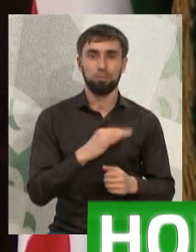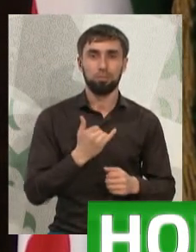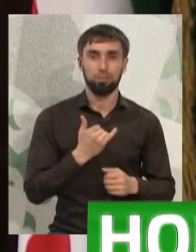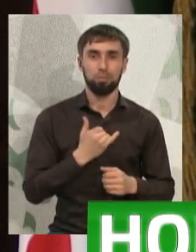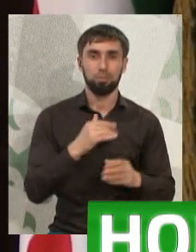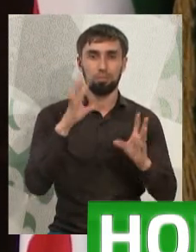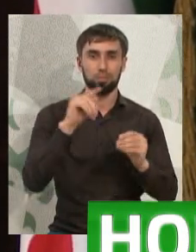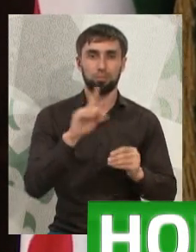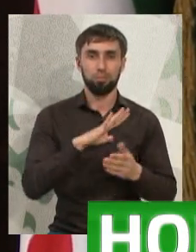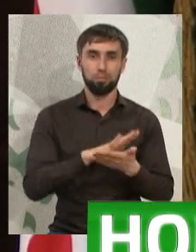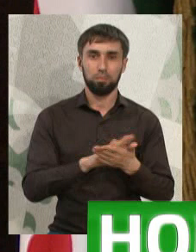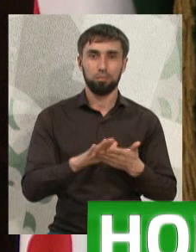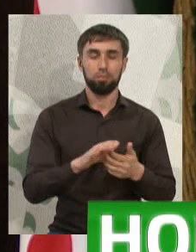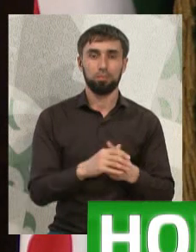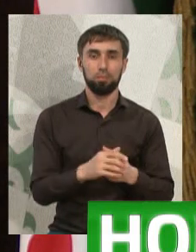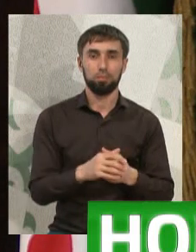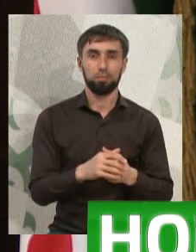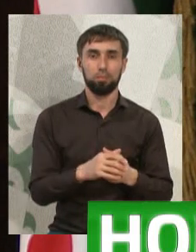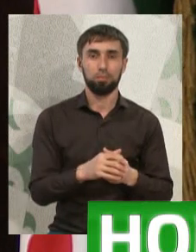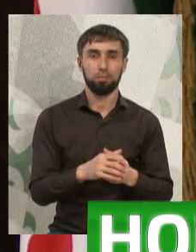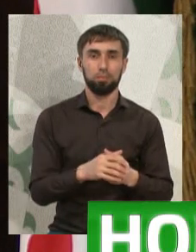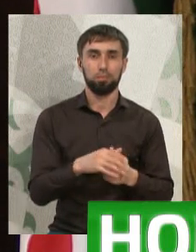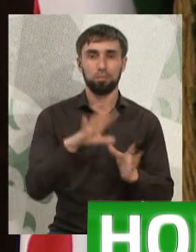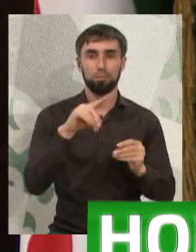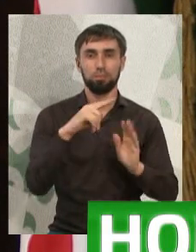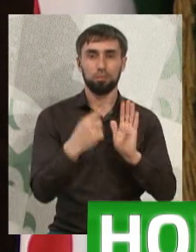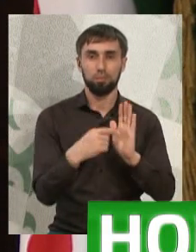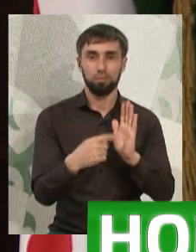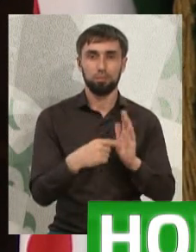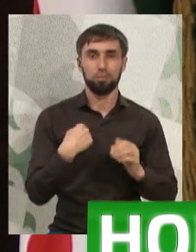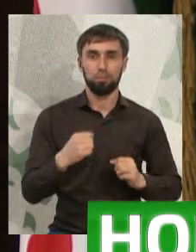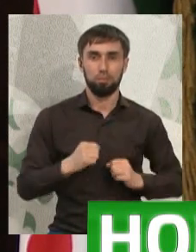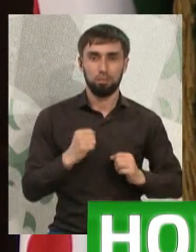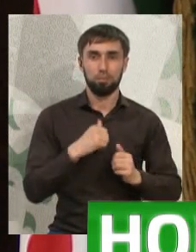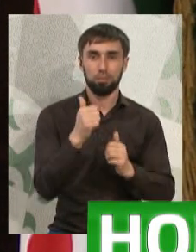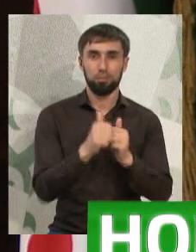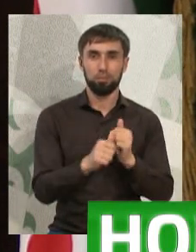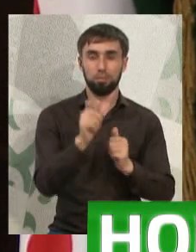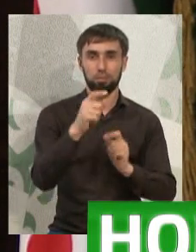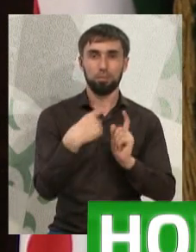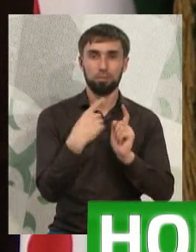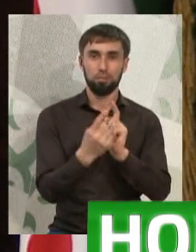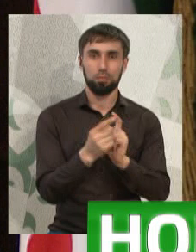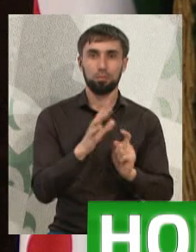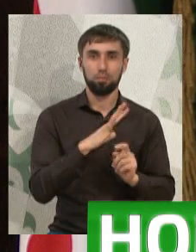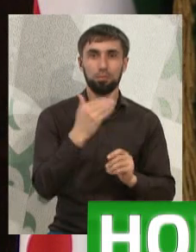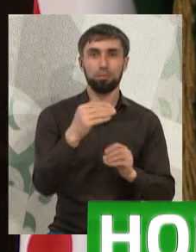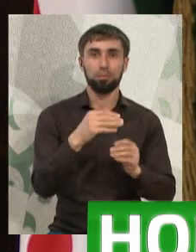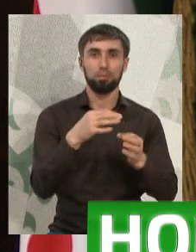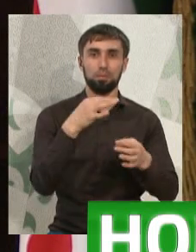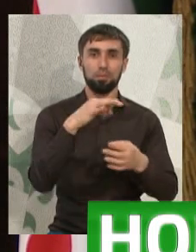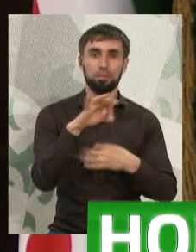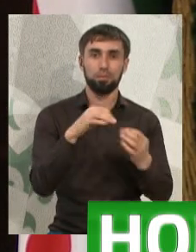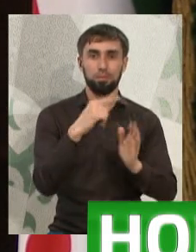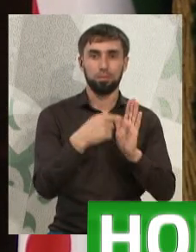было все чисто, прозрачно, все эти вопросы. Я стараюсь с каждым человеком встретиться, чтобы не возникало никаких таких там